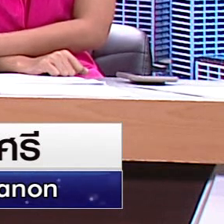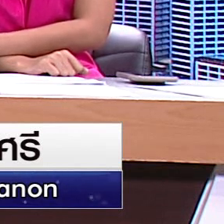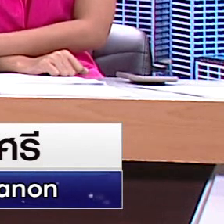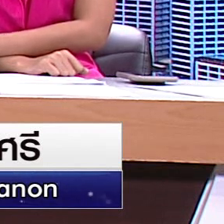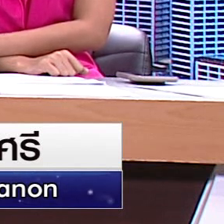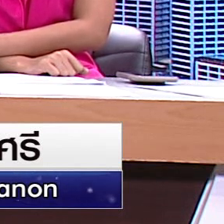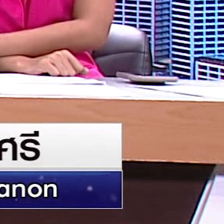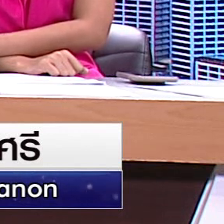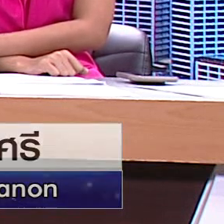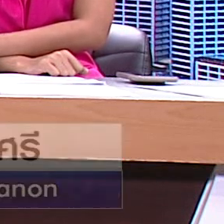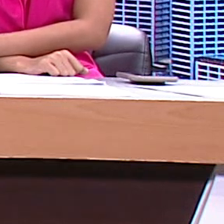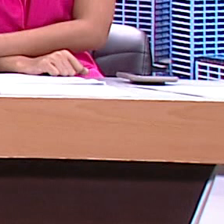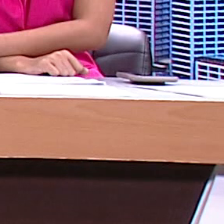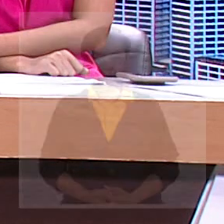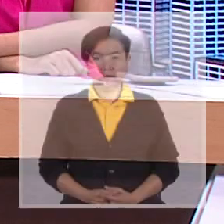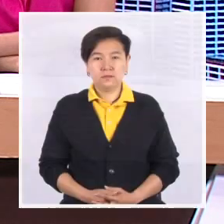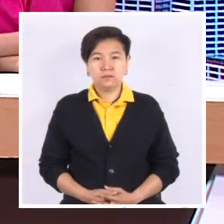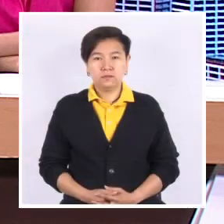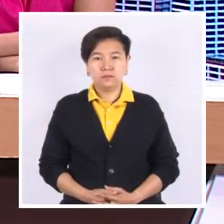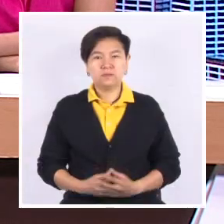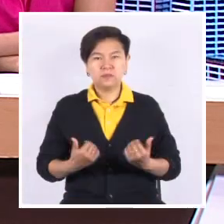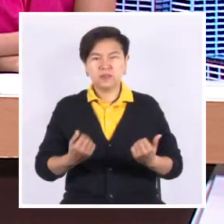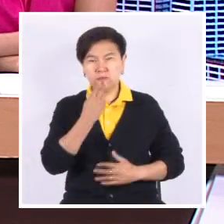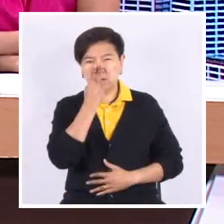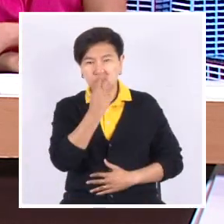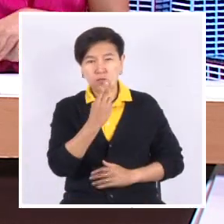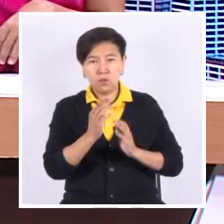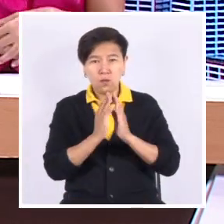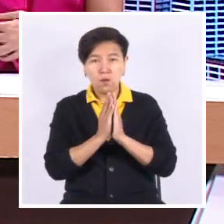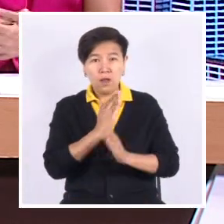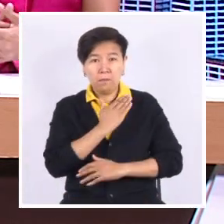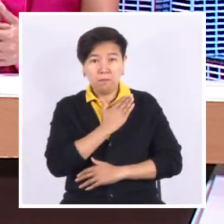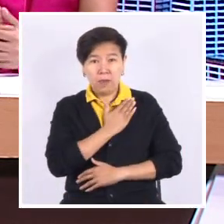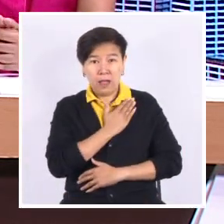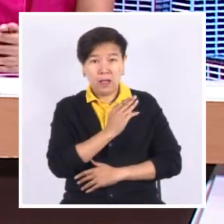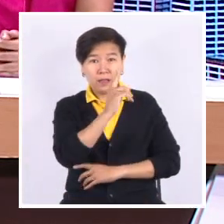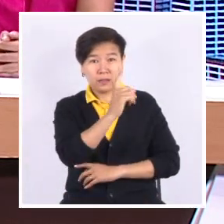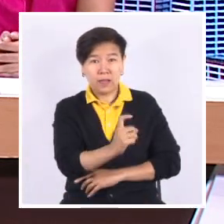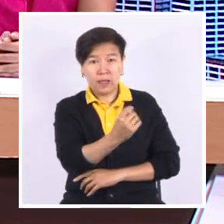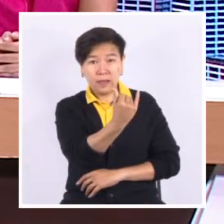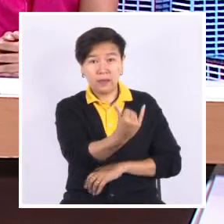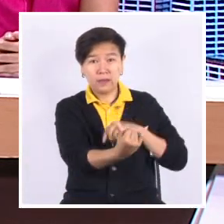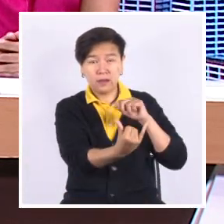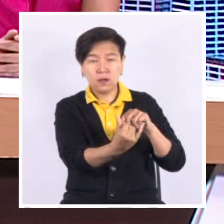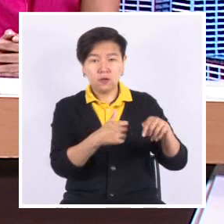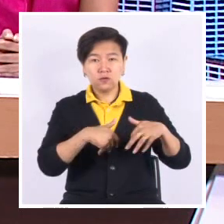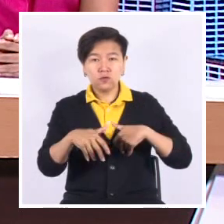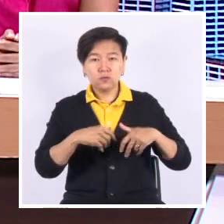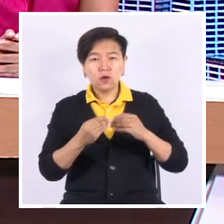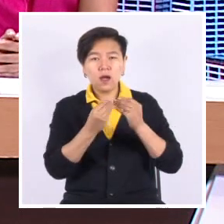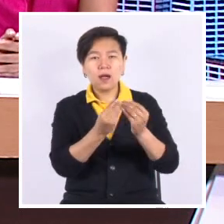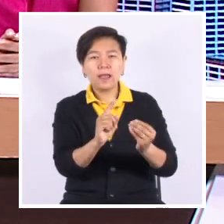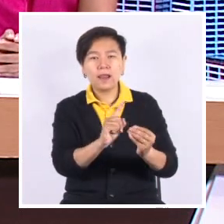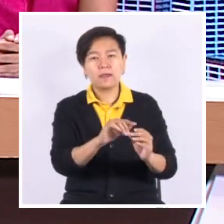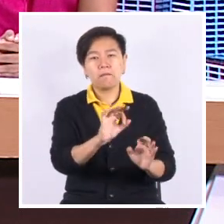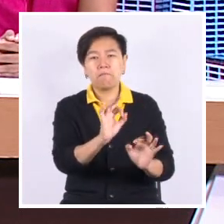งตานะครับหลวงตาท่านก็มรณภาพนะครับก็ชาวบ้านก็เผาแบบชาวบ้านนะเอากองฟอนขึ้นมาน ะ ใช่